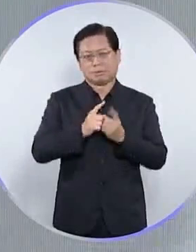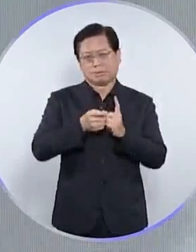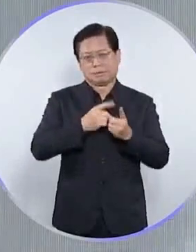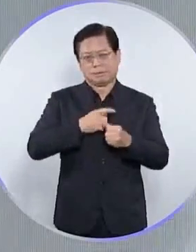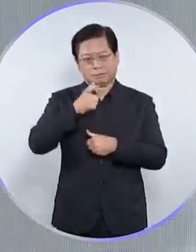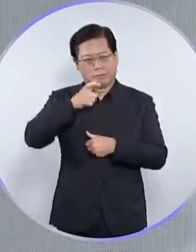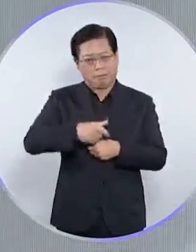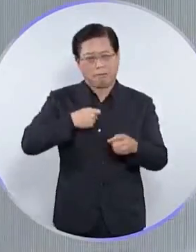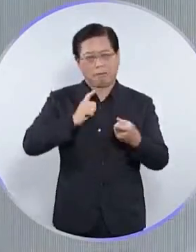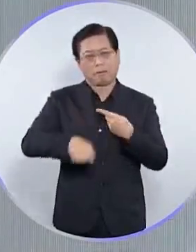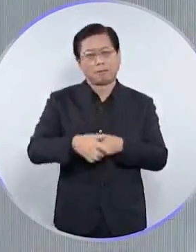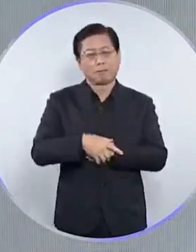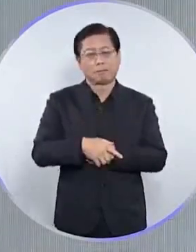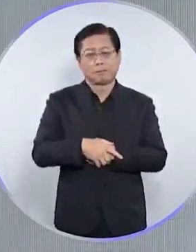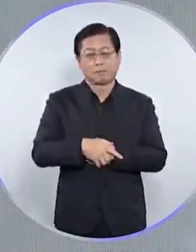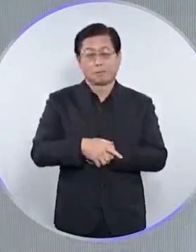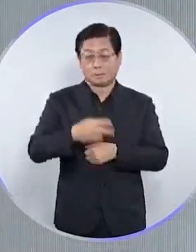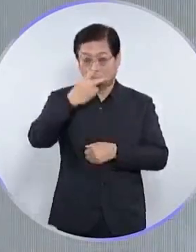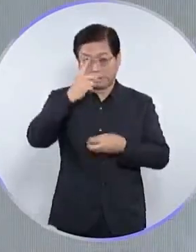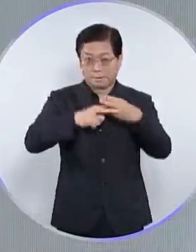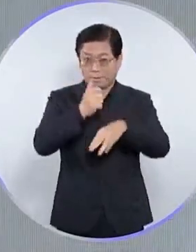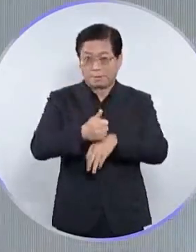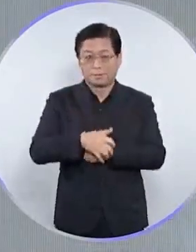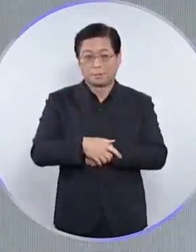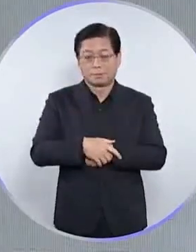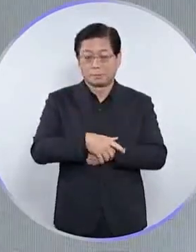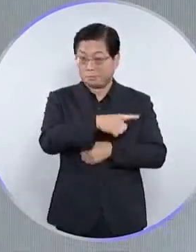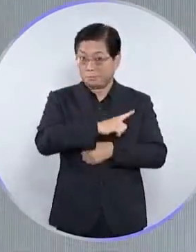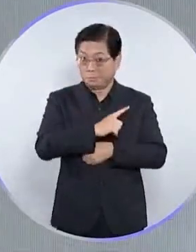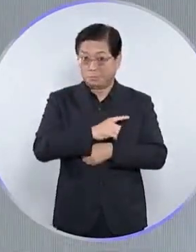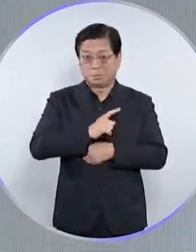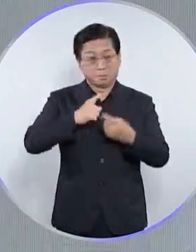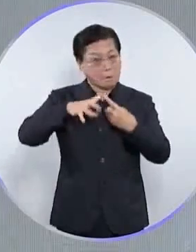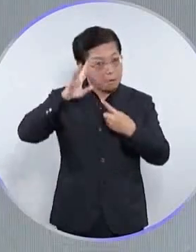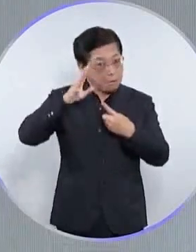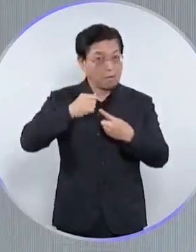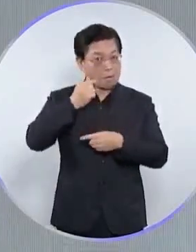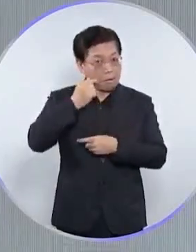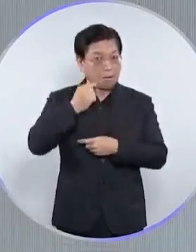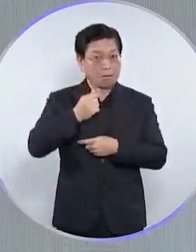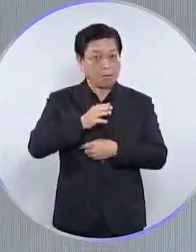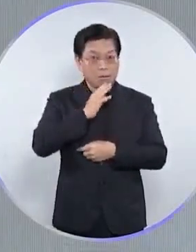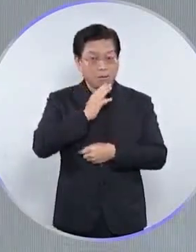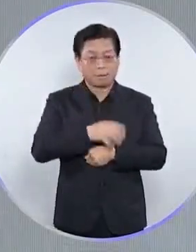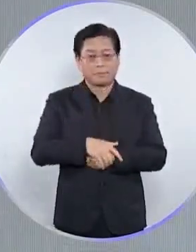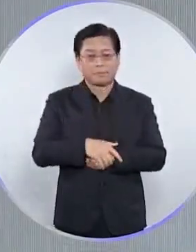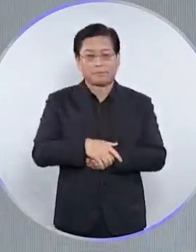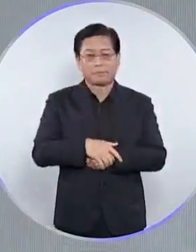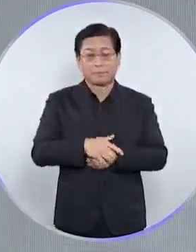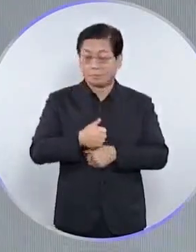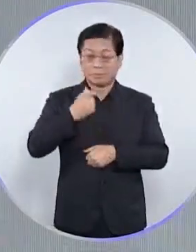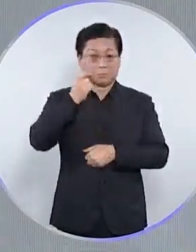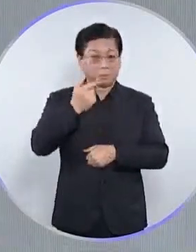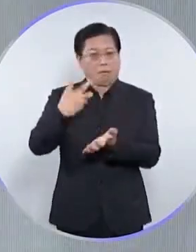吗？赖清德主席，你会这系列有遐困难无？真正